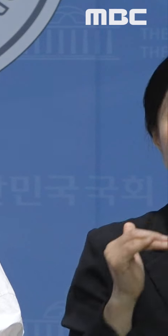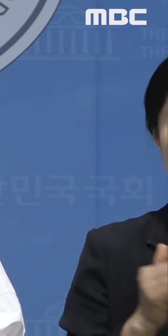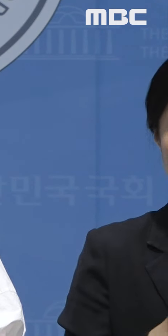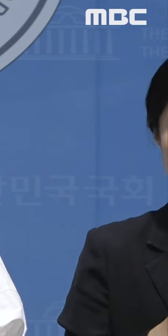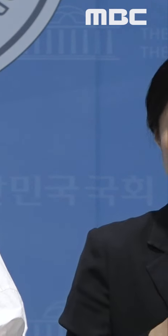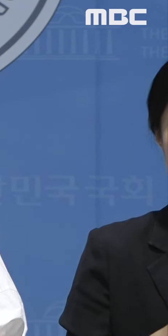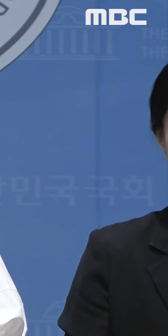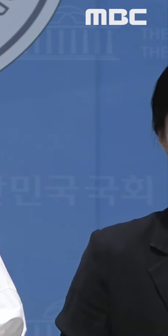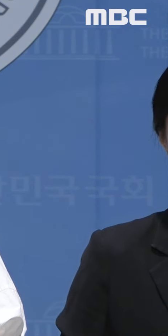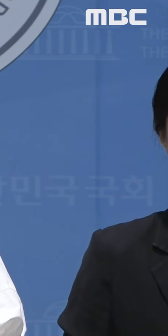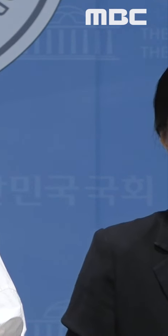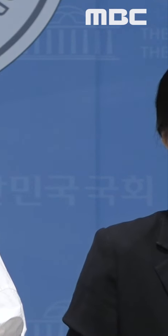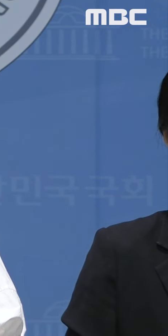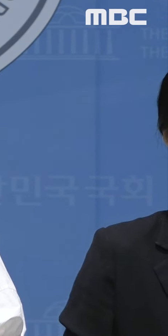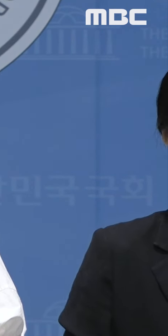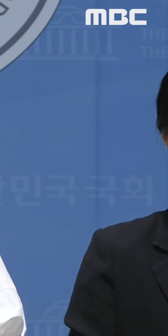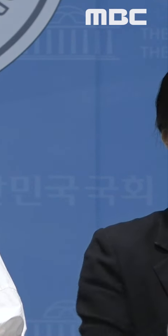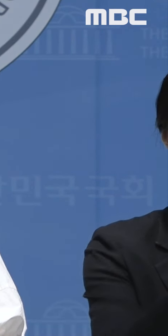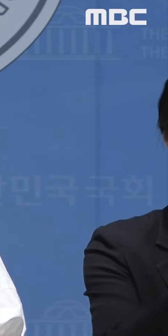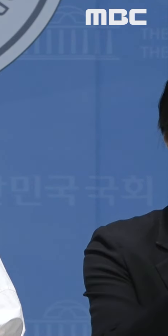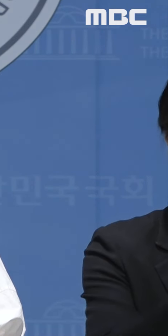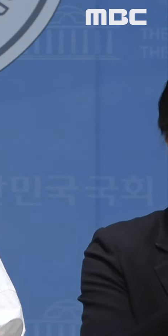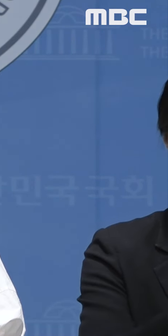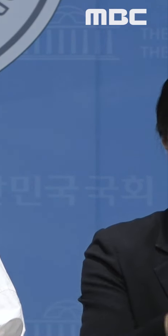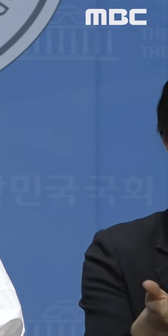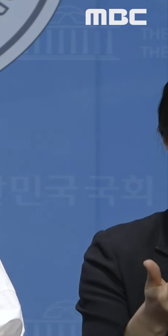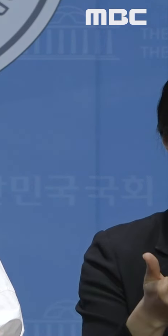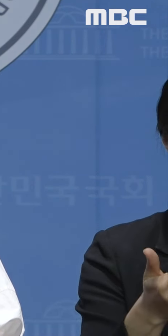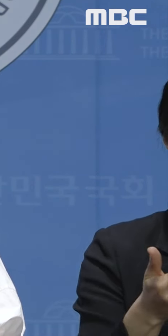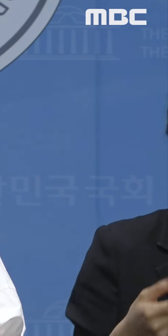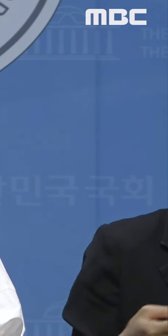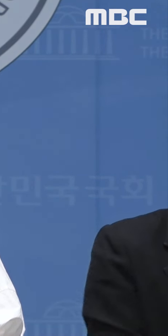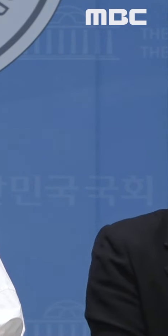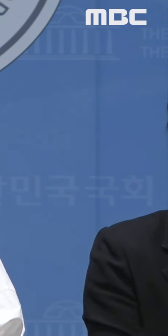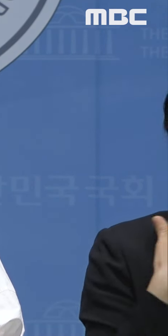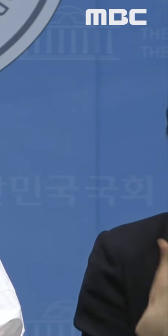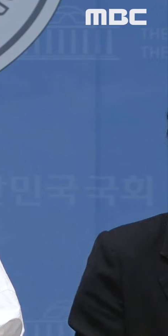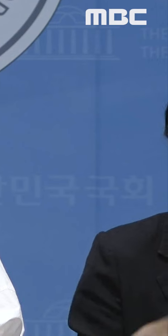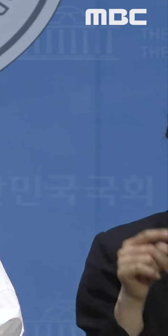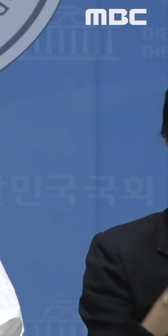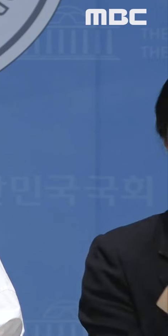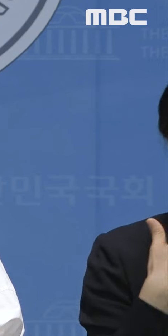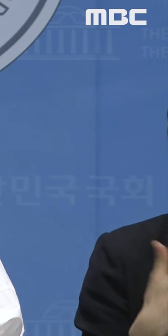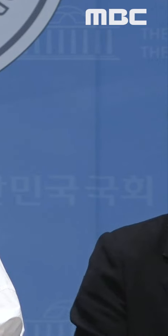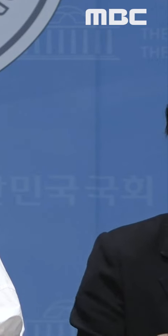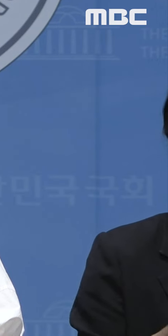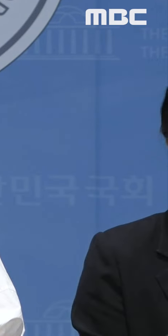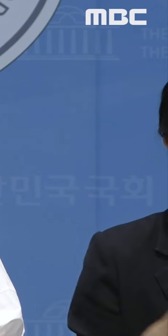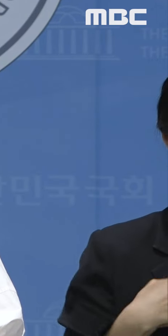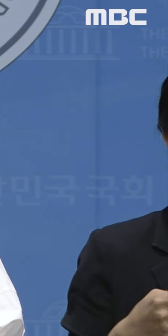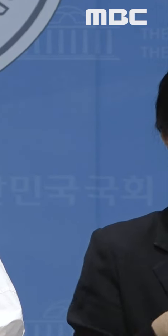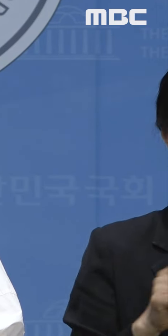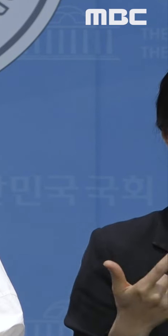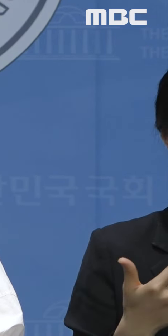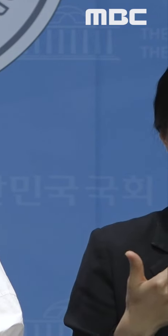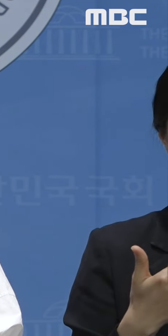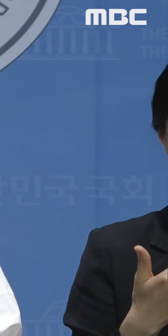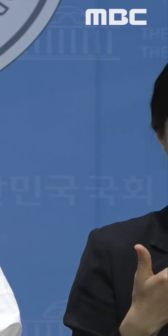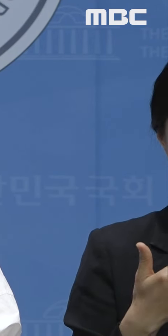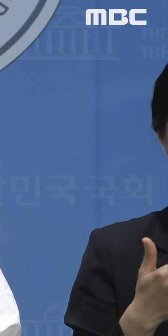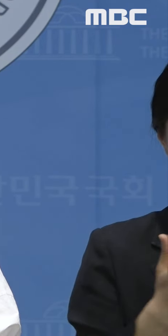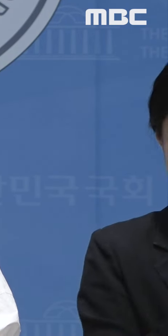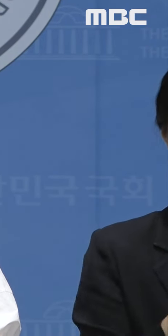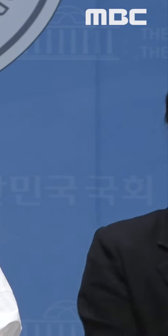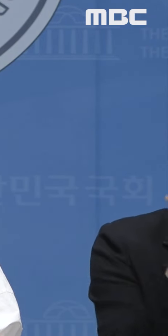자결했습니다 김씨가 죽이지 않았고 죽으라 하지 않았고 죽이라고 시킨 일이 없으니 살인자라는 표현은